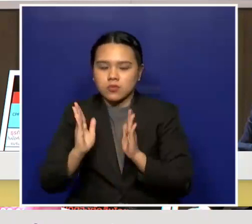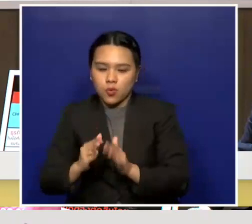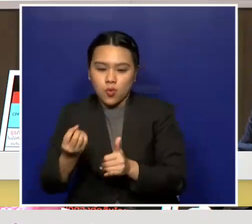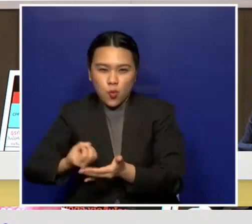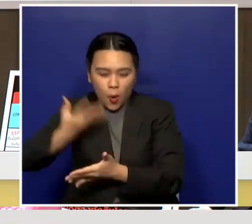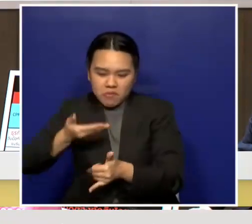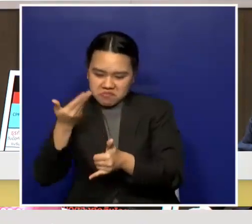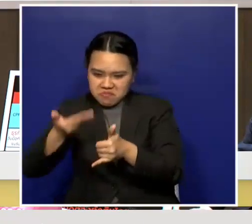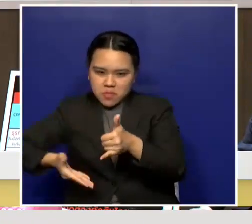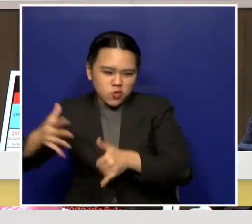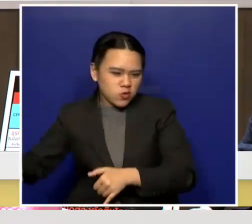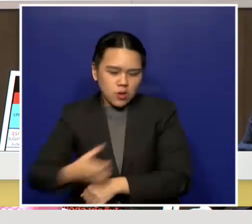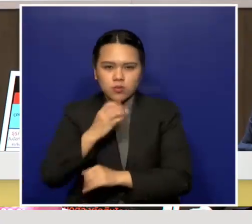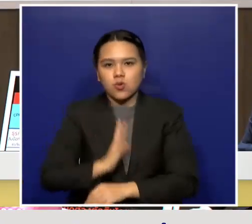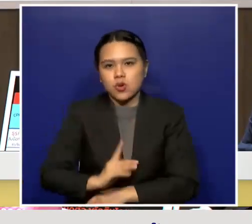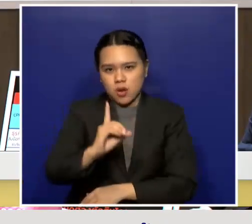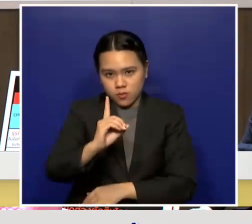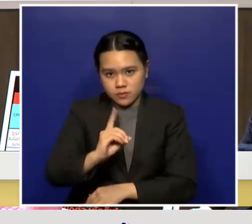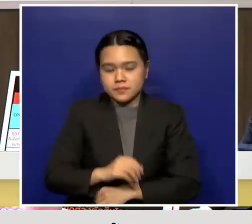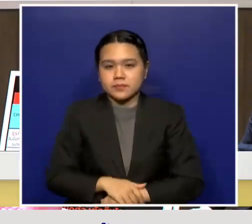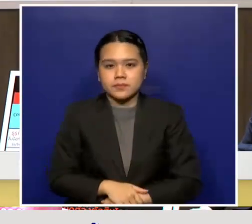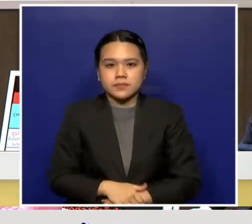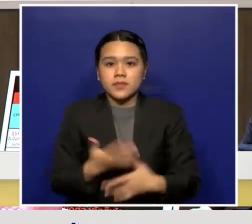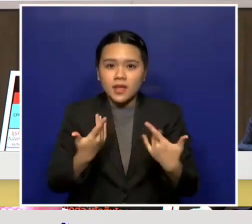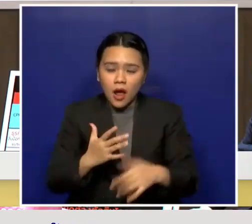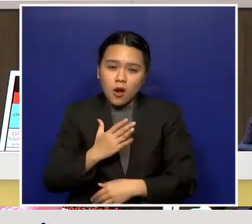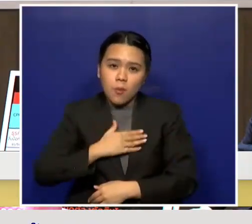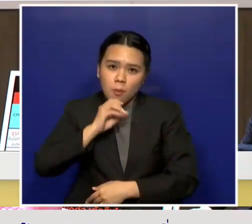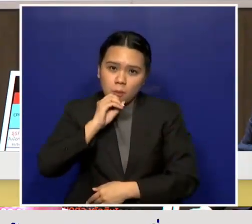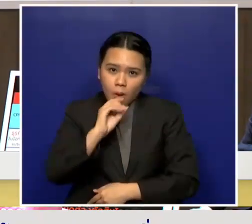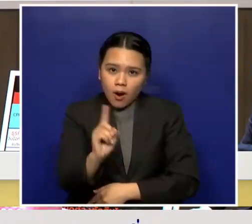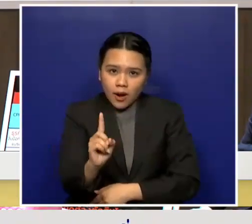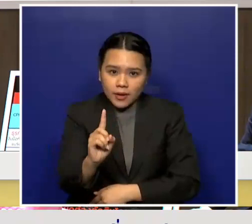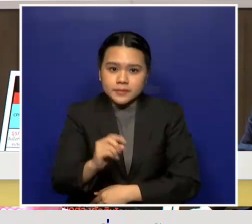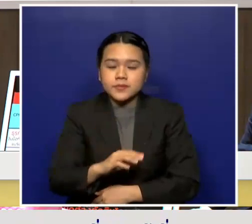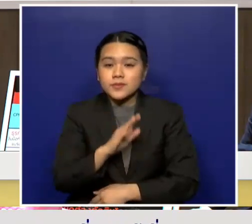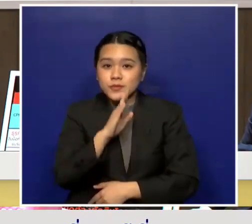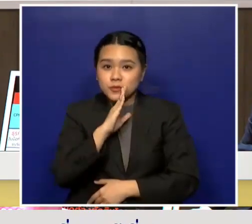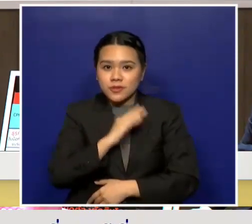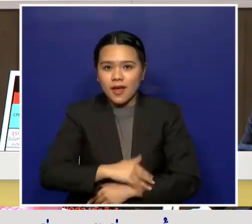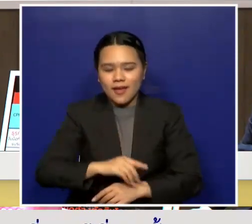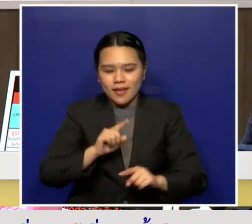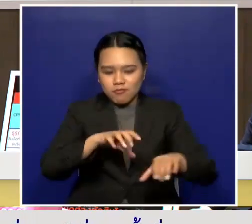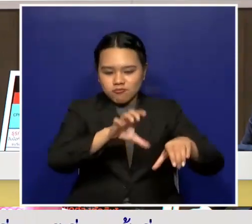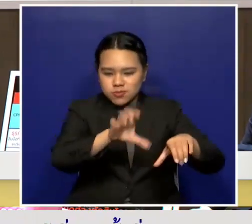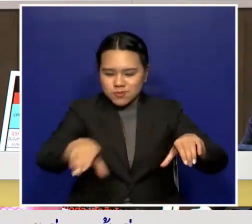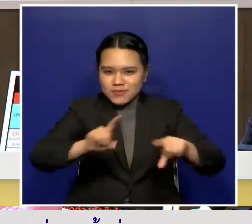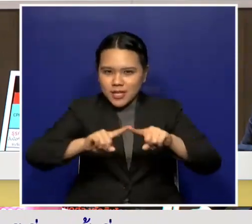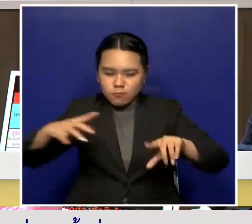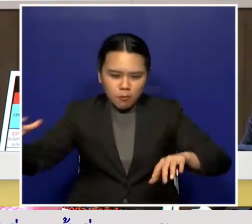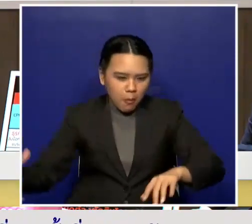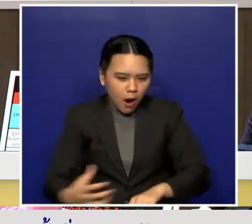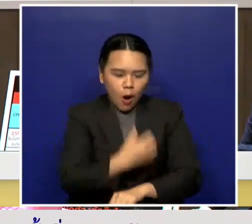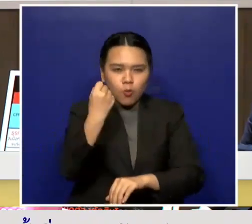มันเกิดขึ้นและสิ่งที่ผมอยากจะบอกก็คือว่าแย่กว่านั้นนะครับนอกจากผูกขาดตรงนี้แล้วเนี่ย